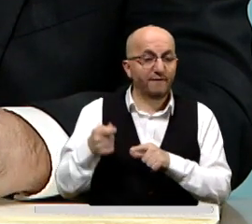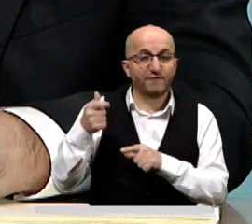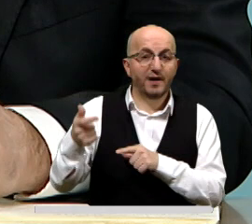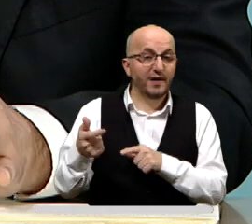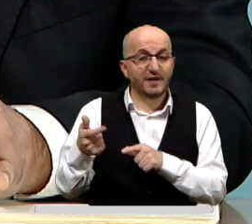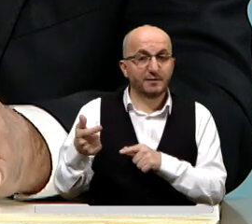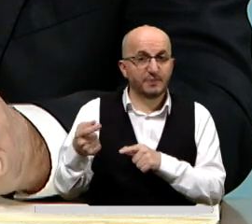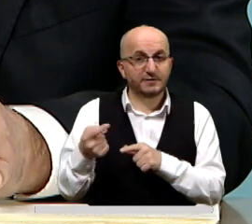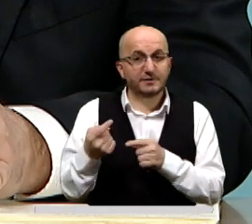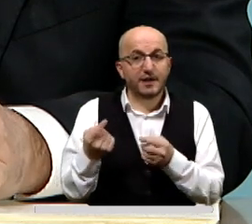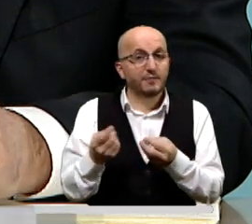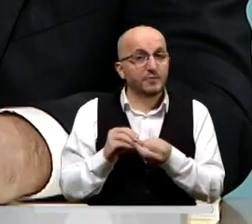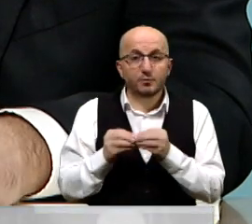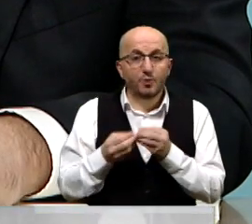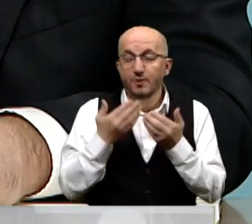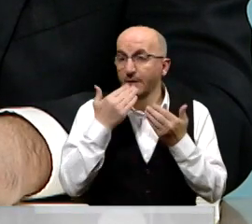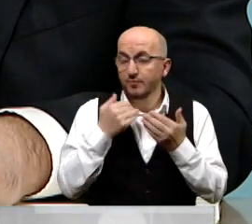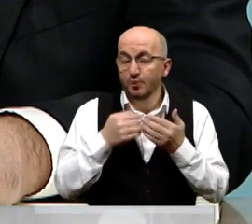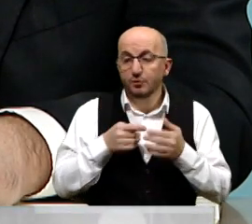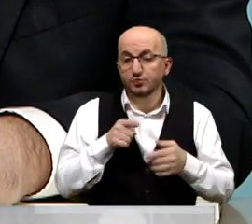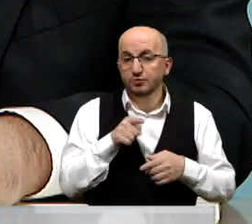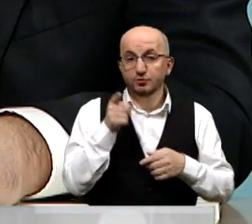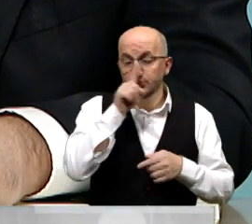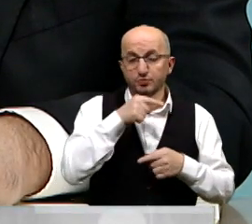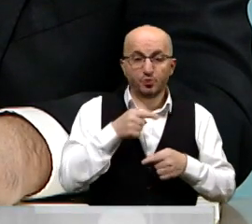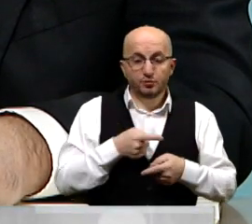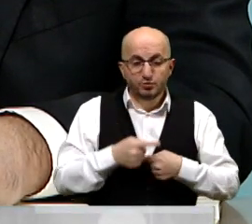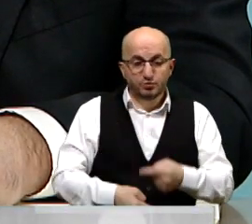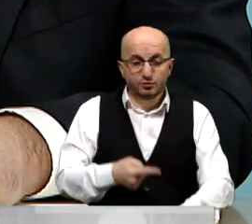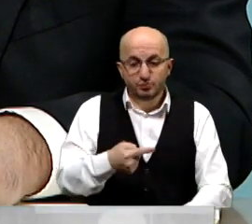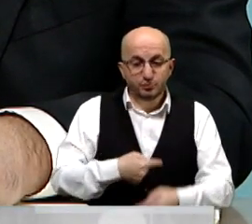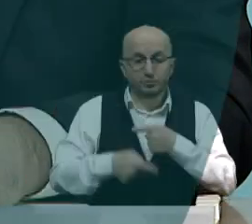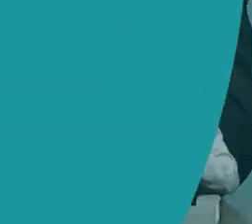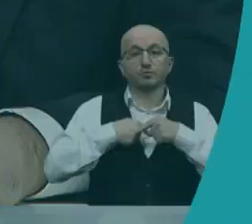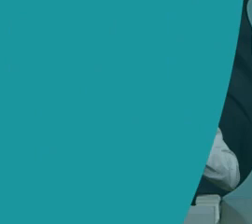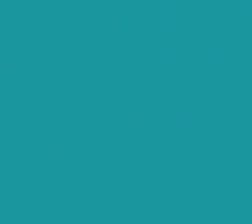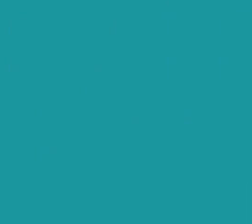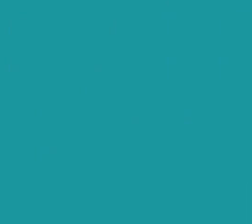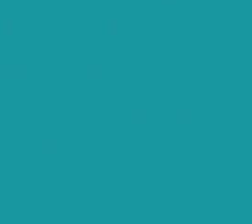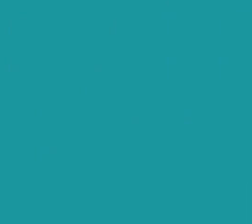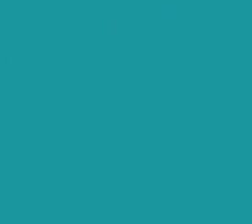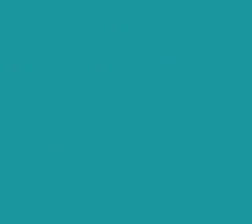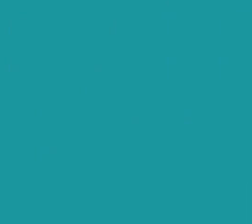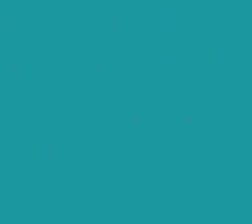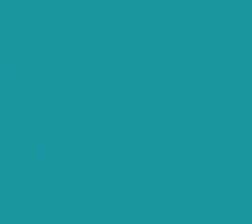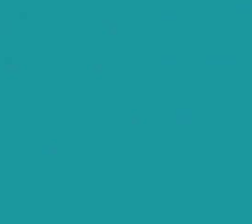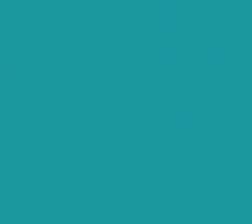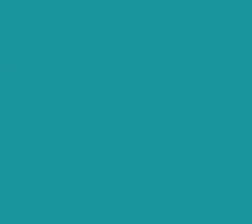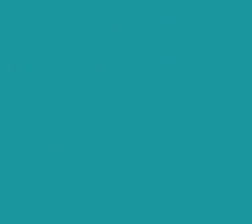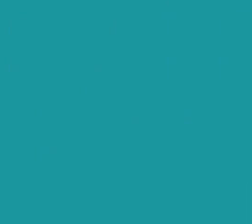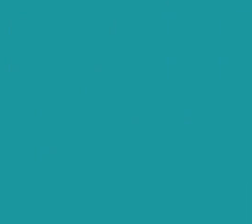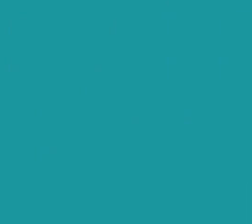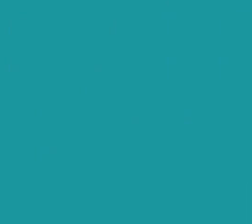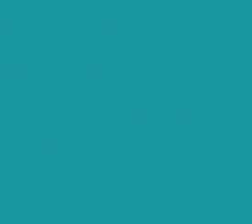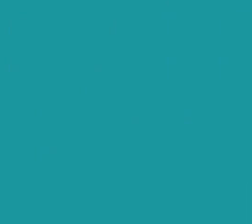onu usul ve furuğu değildir bir de eşinin yakınları olduğu için vermese de daha iyidir yani verebilir